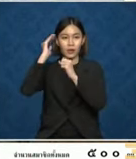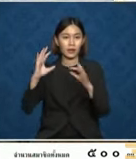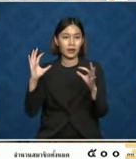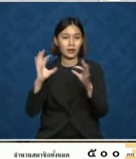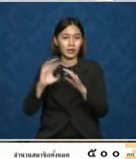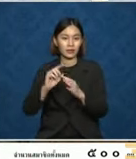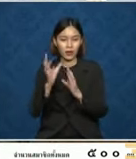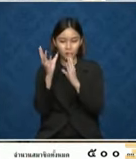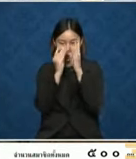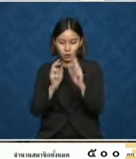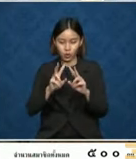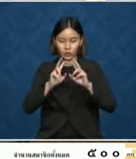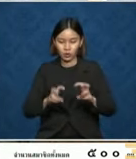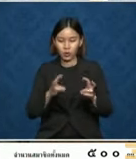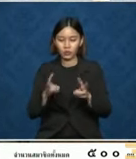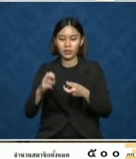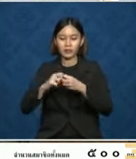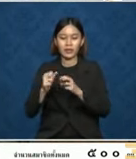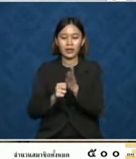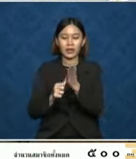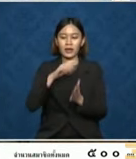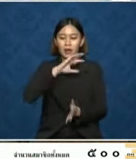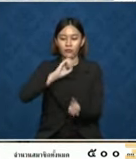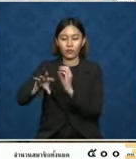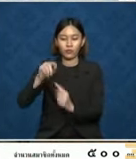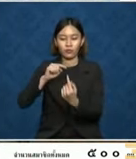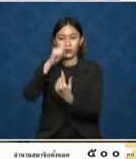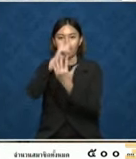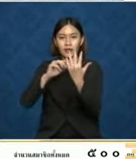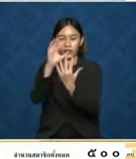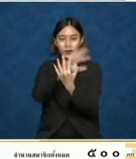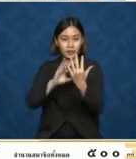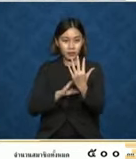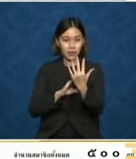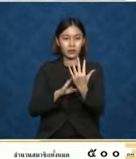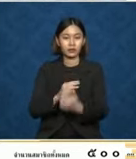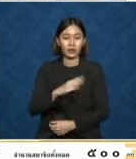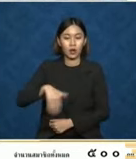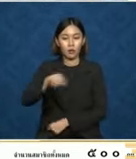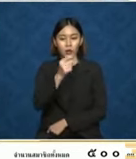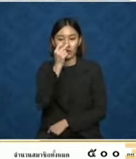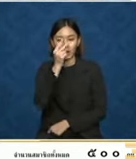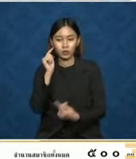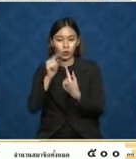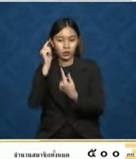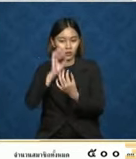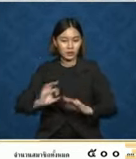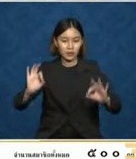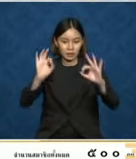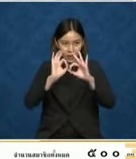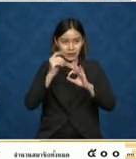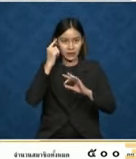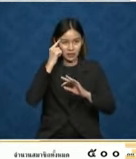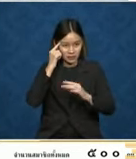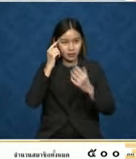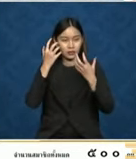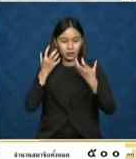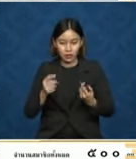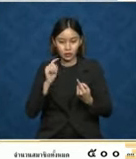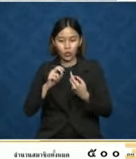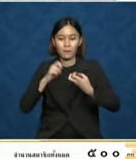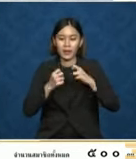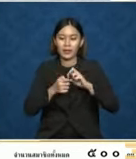การศึกษาแนวทางการแก้ไขปัญหาขยะภายในประเทศไทยของเรานั้นทำให้เราเห็นถึงความสำคัญและควรตระหนักครับถึงปัญหา